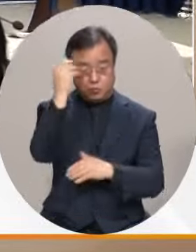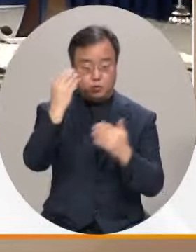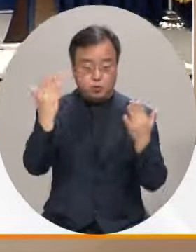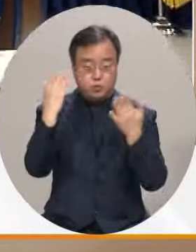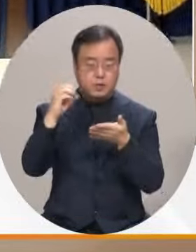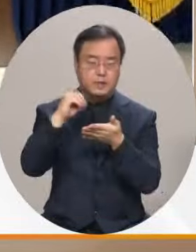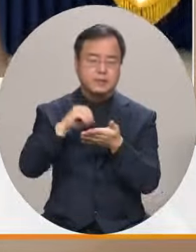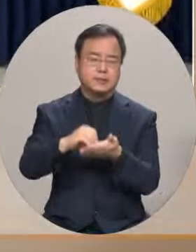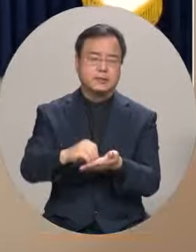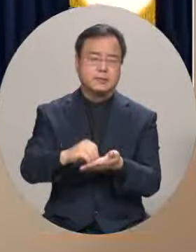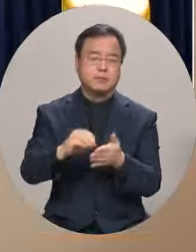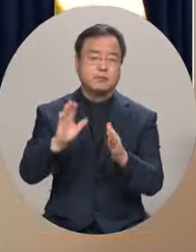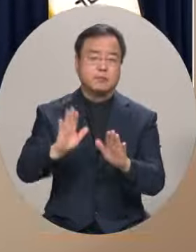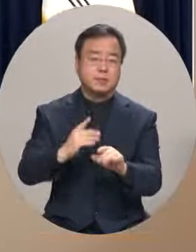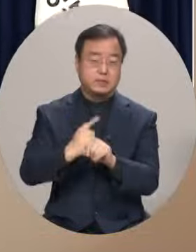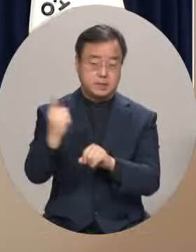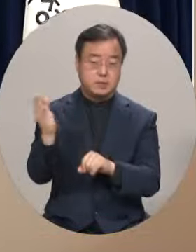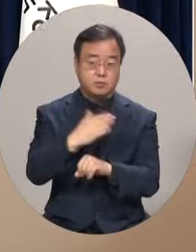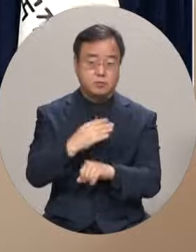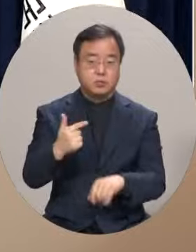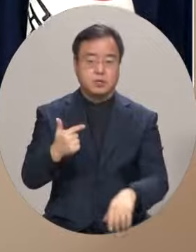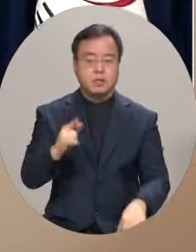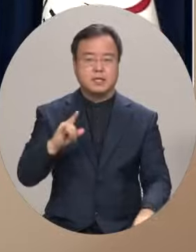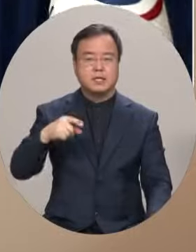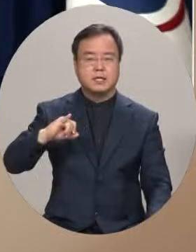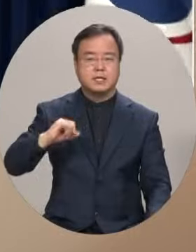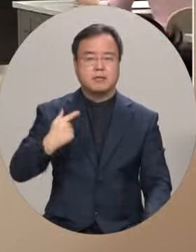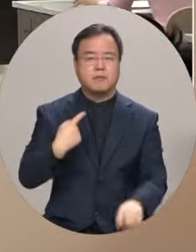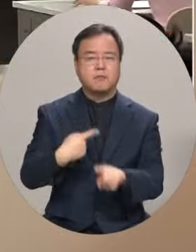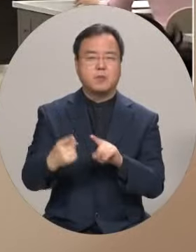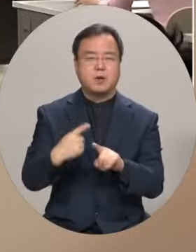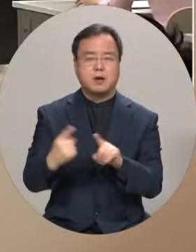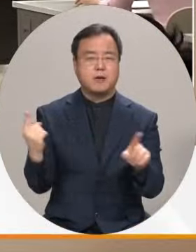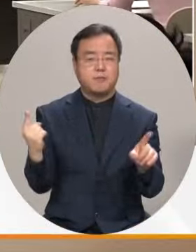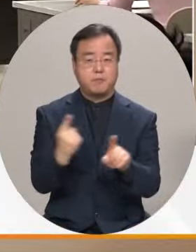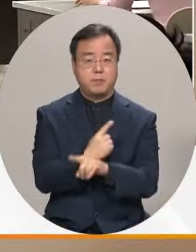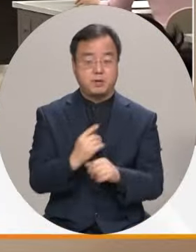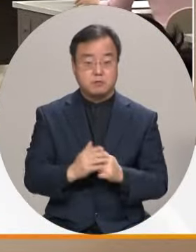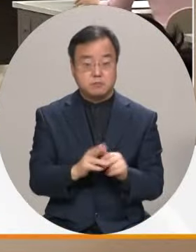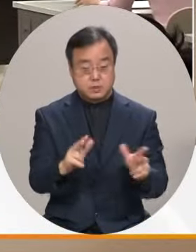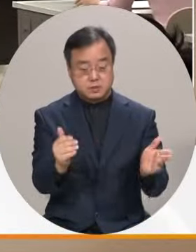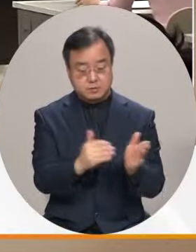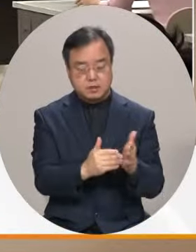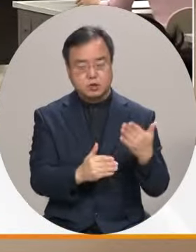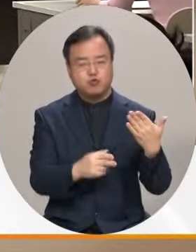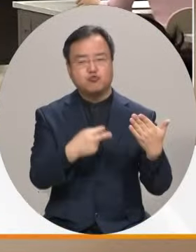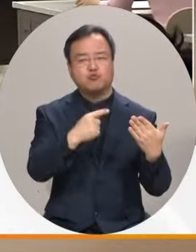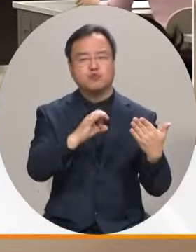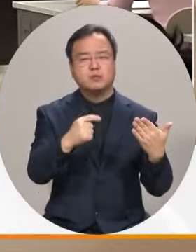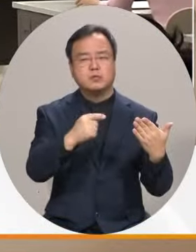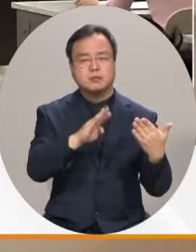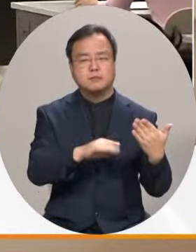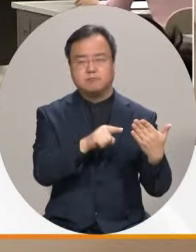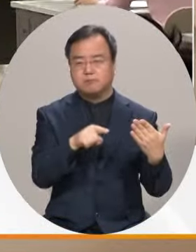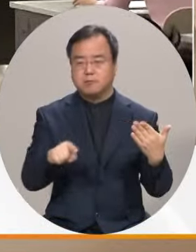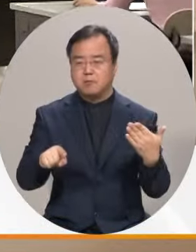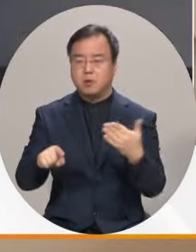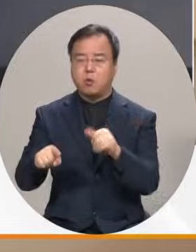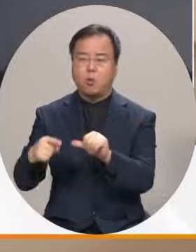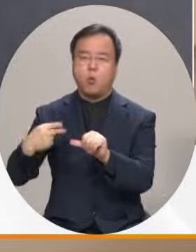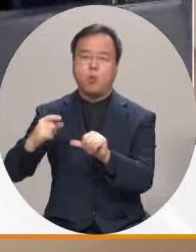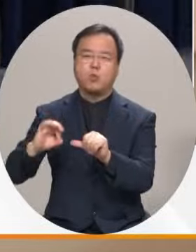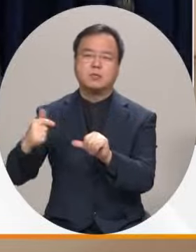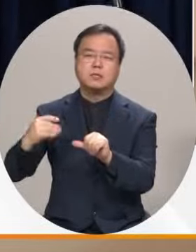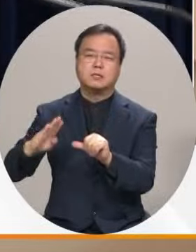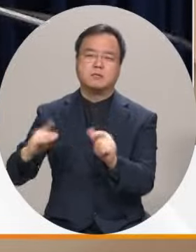내년부터이 내신 평가 체제가 달라지기 때문인데요 기존 상대평가 9등급 제에서 5등급 제로 완화됩니다